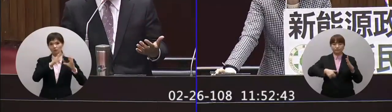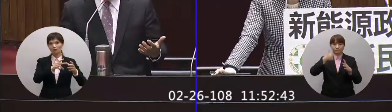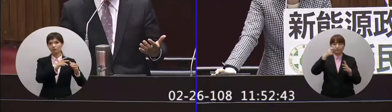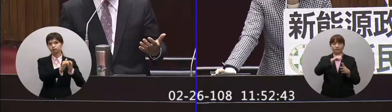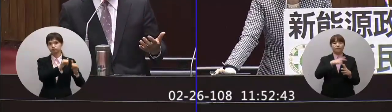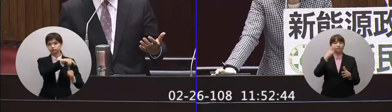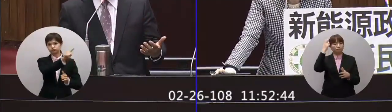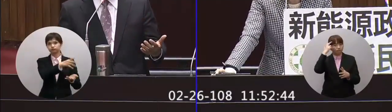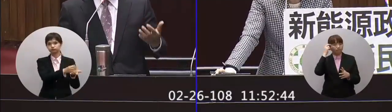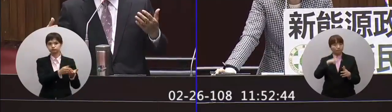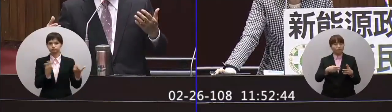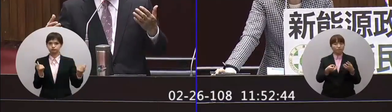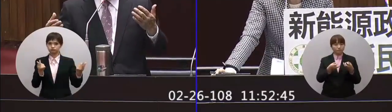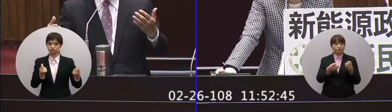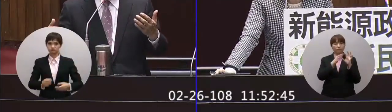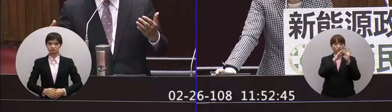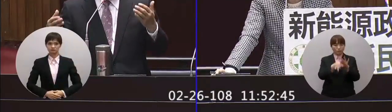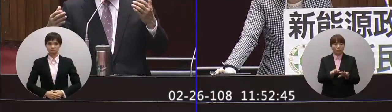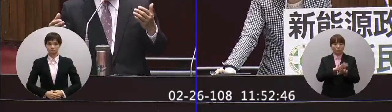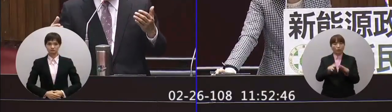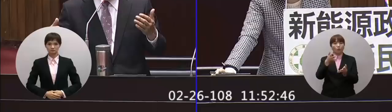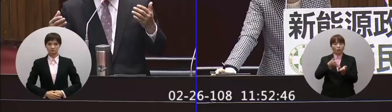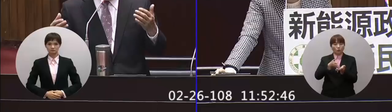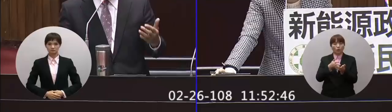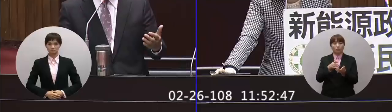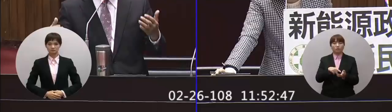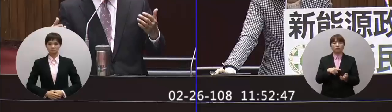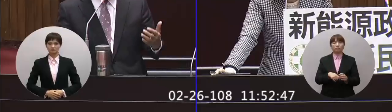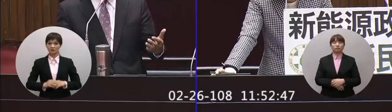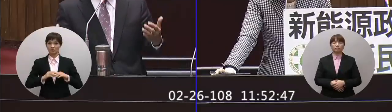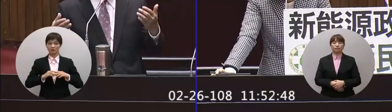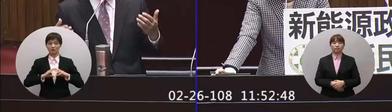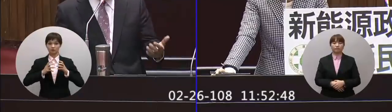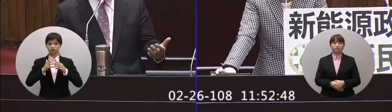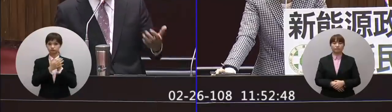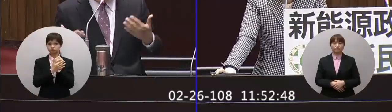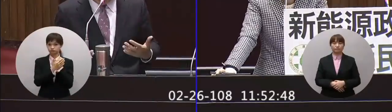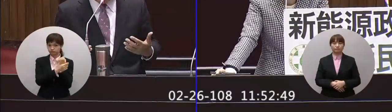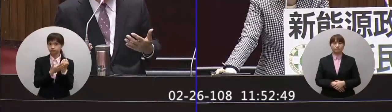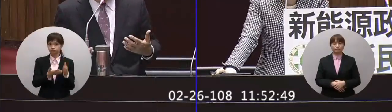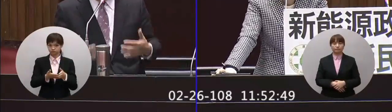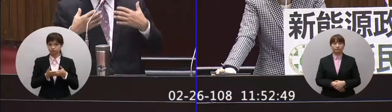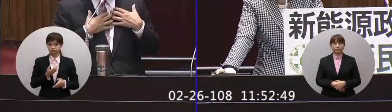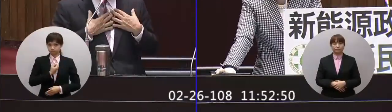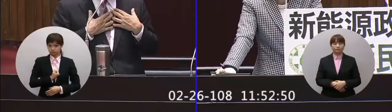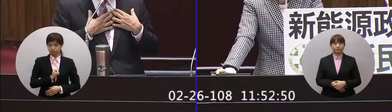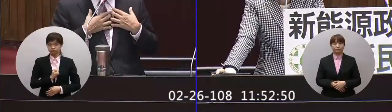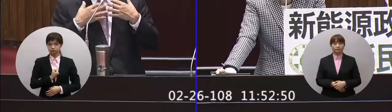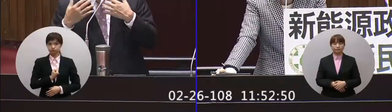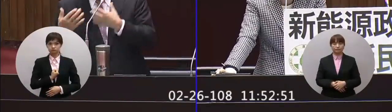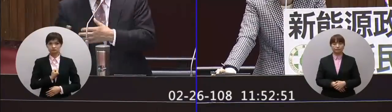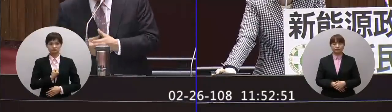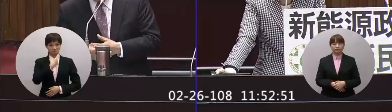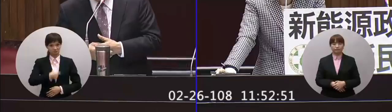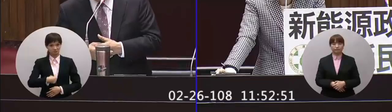家园的人 的谈话，你还是会持续这样的谈言论，就 要保卫家园的决心的人还被说